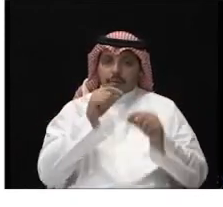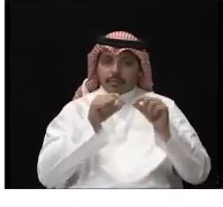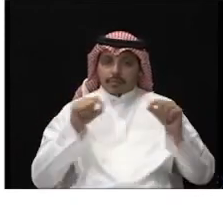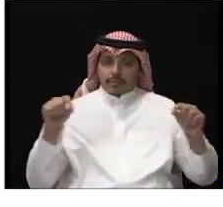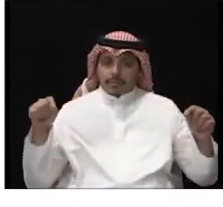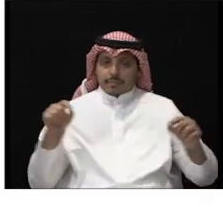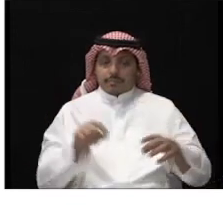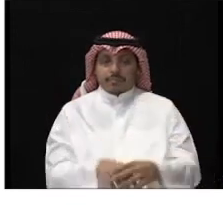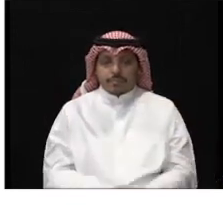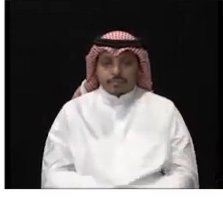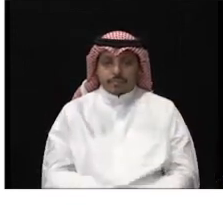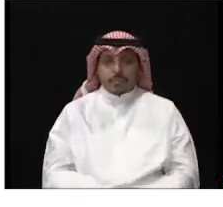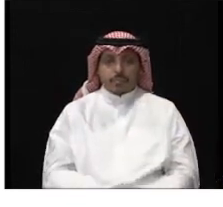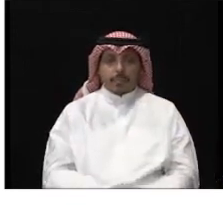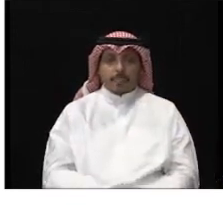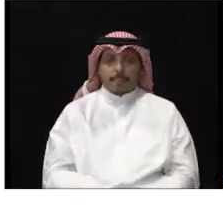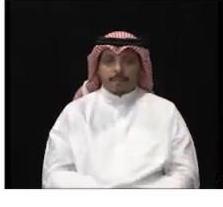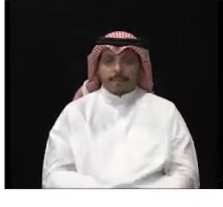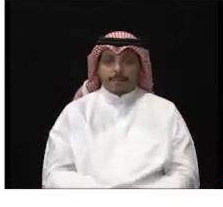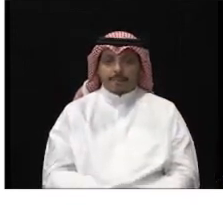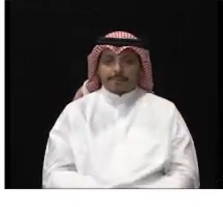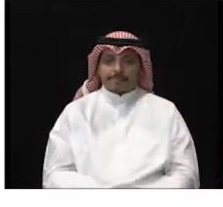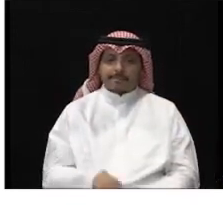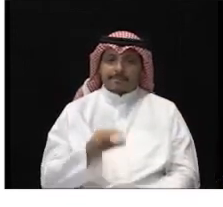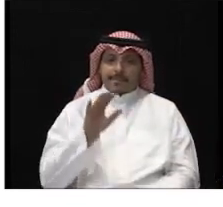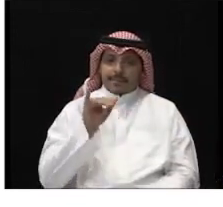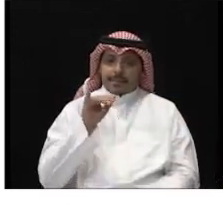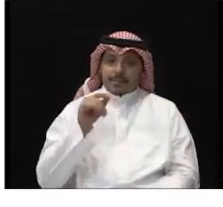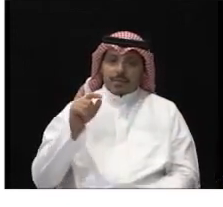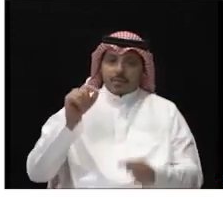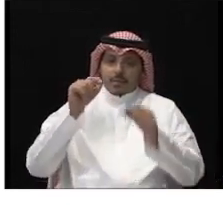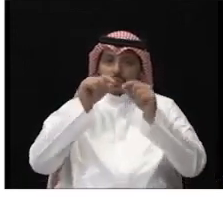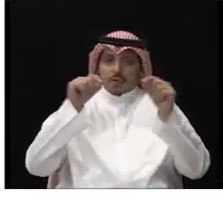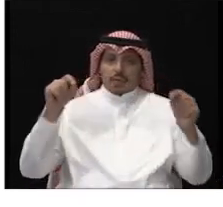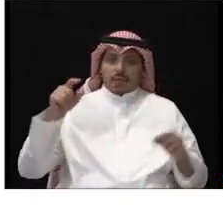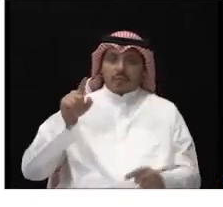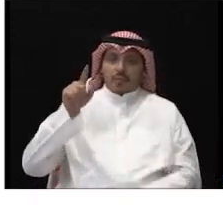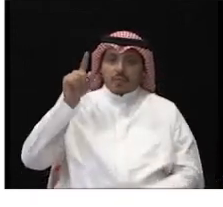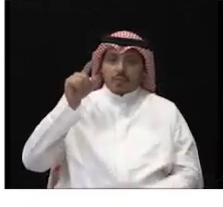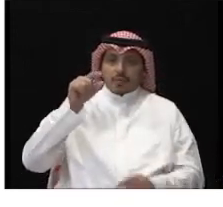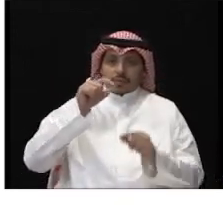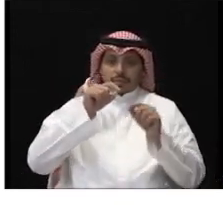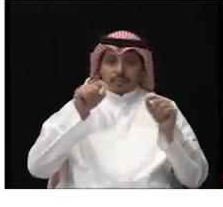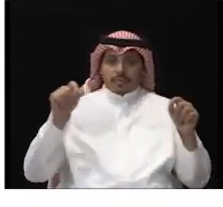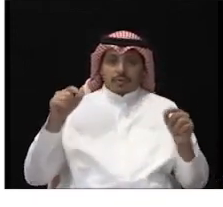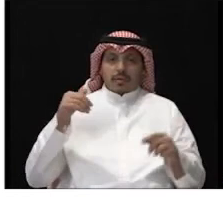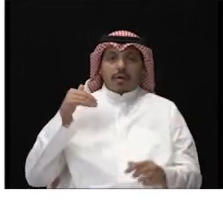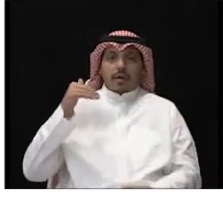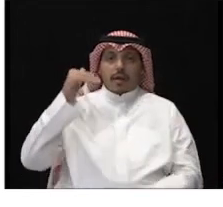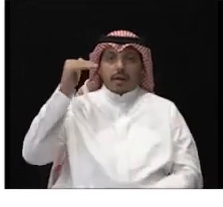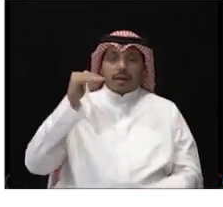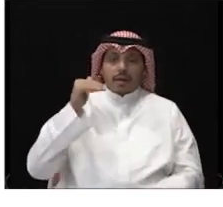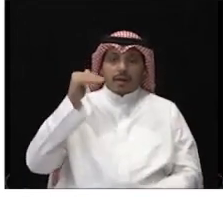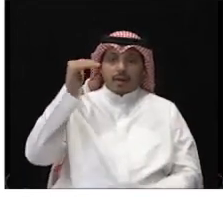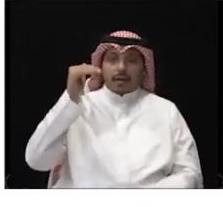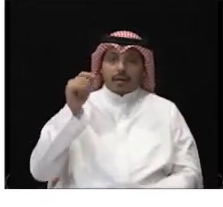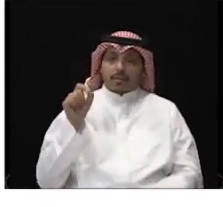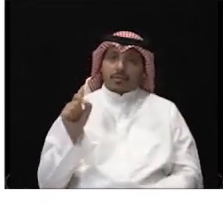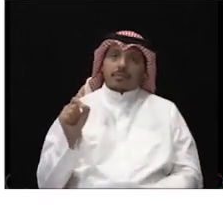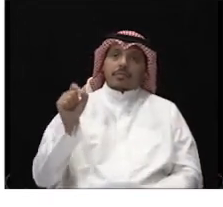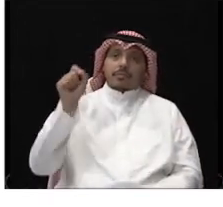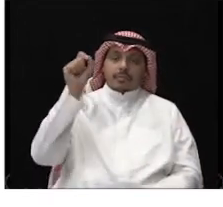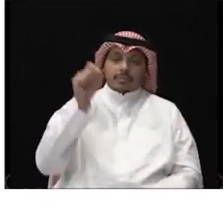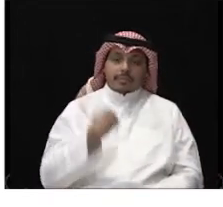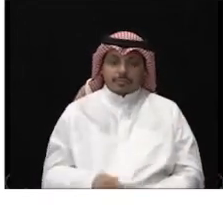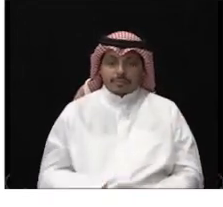الأحمر، وذكرنا بأن الخط الأخضر هو أعلى، أعلى، أعلى، ممتاز،